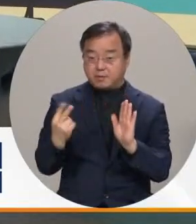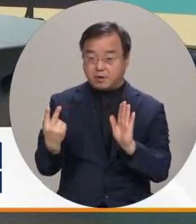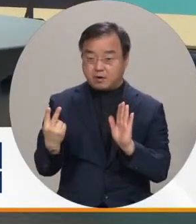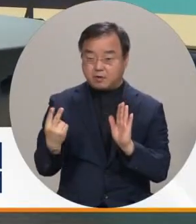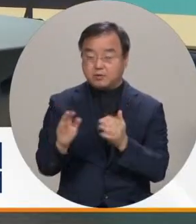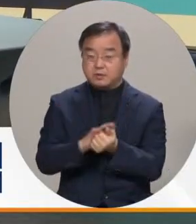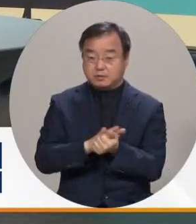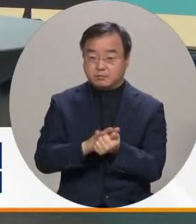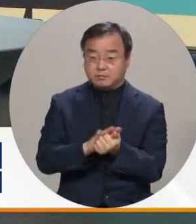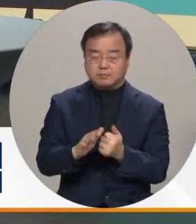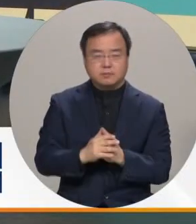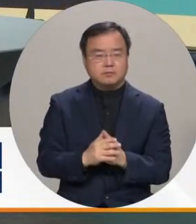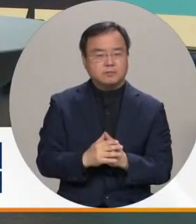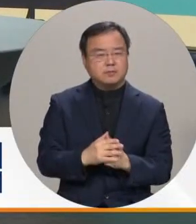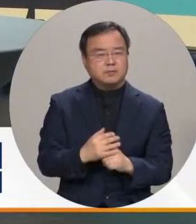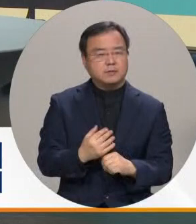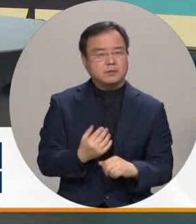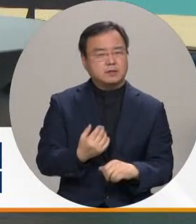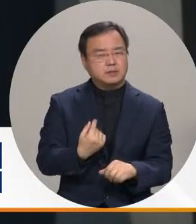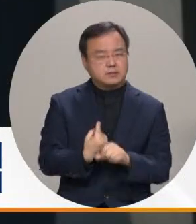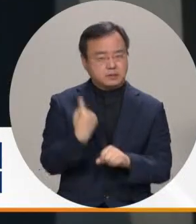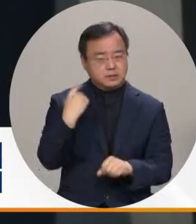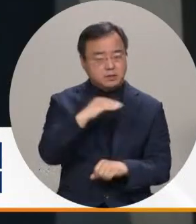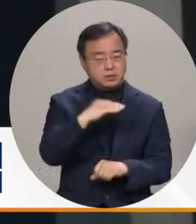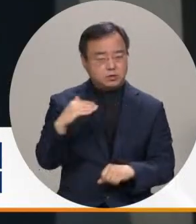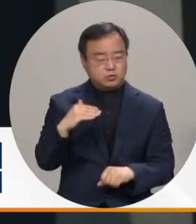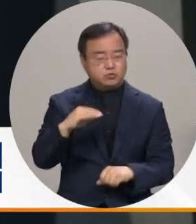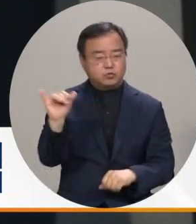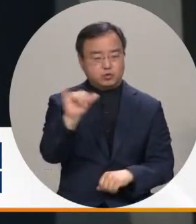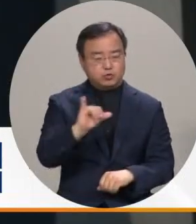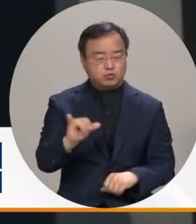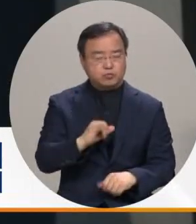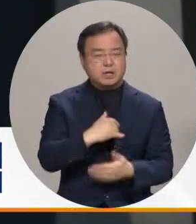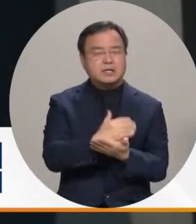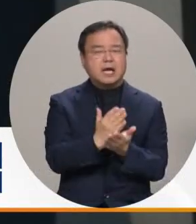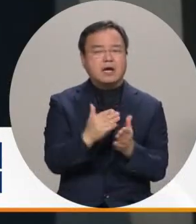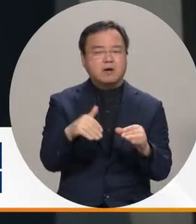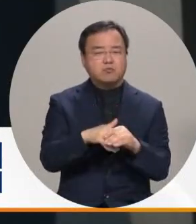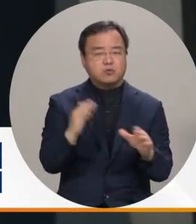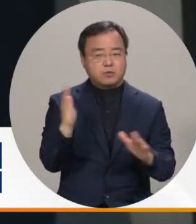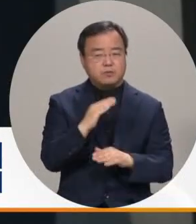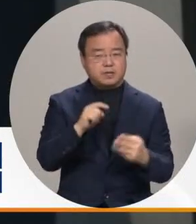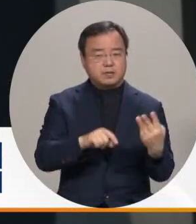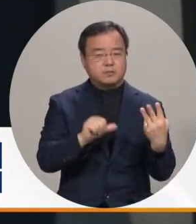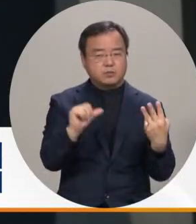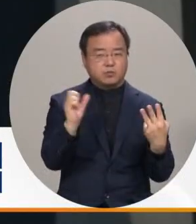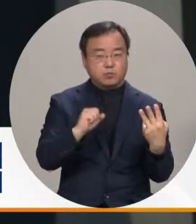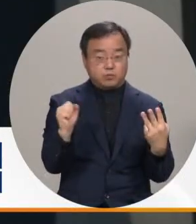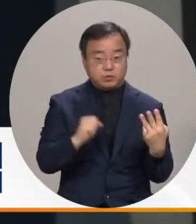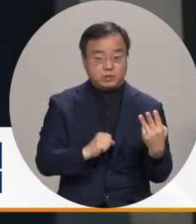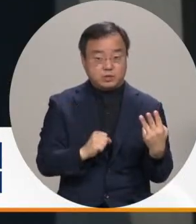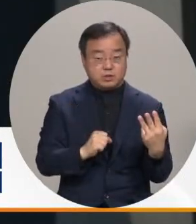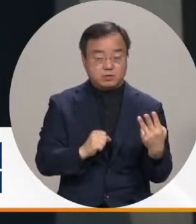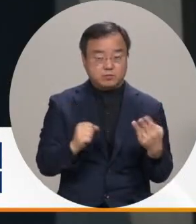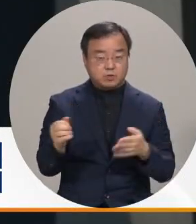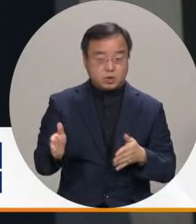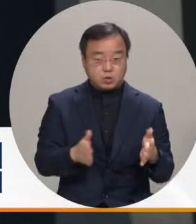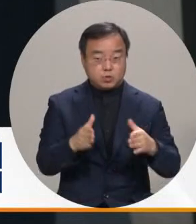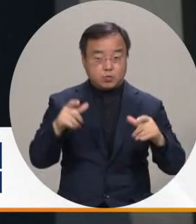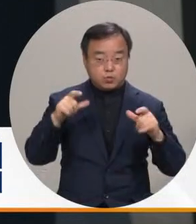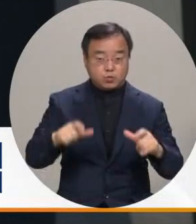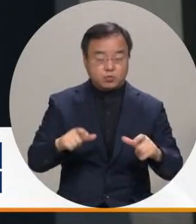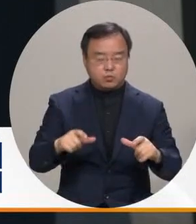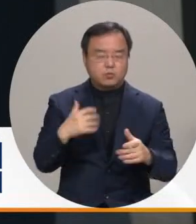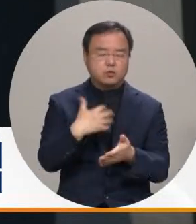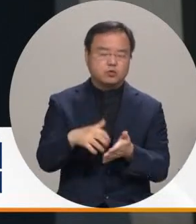기준 전국 다문 학생 비율은 3.5% 조사 조사됐습니다 어 매년 꾸준히 늘고 있고 특히도 지역의 경우에는 그